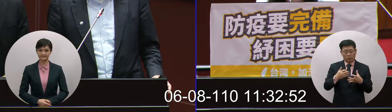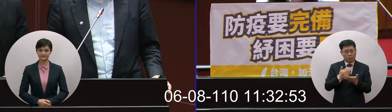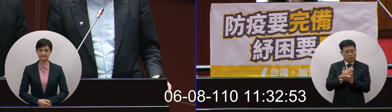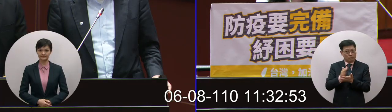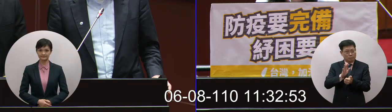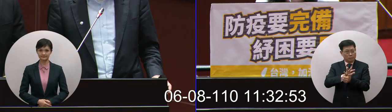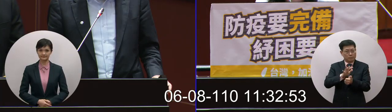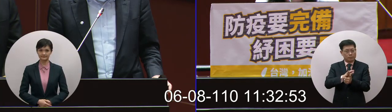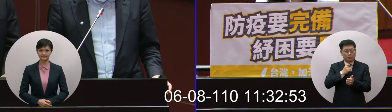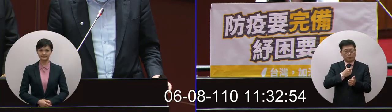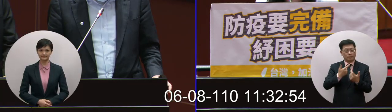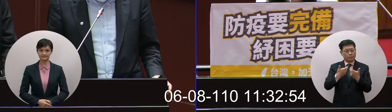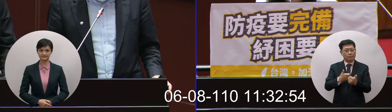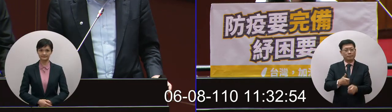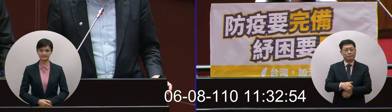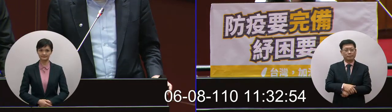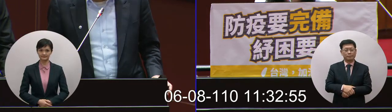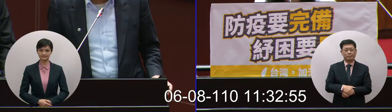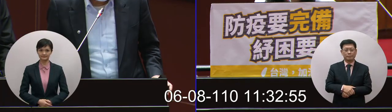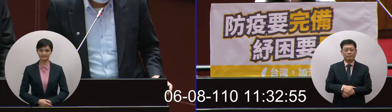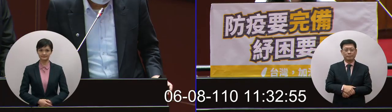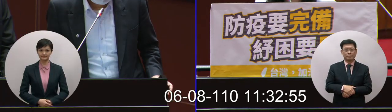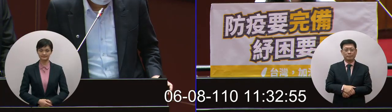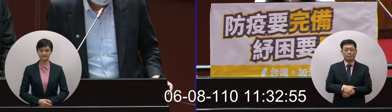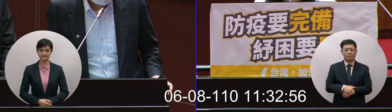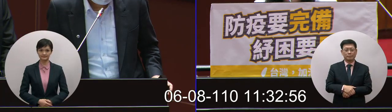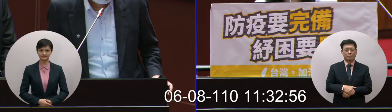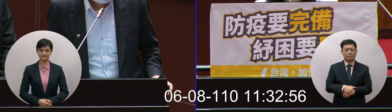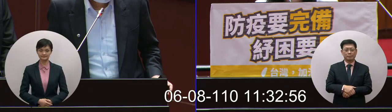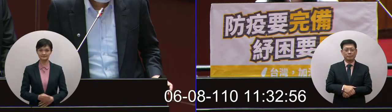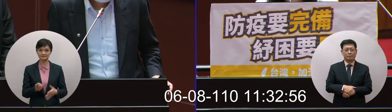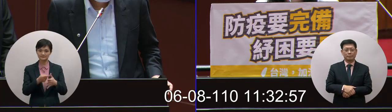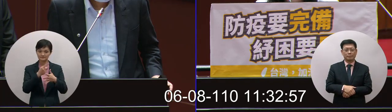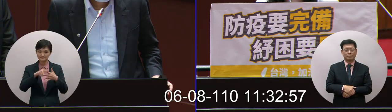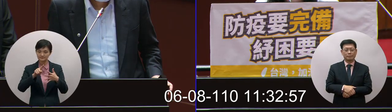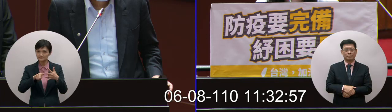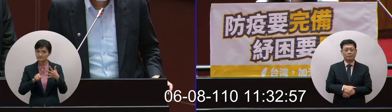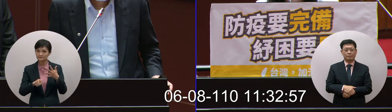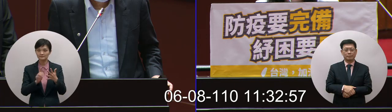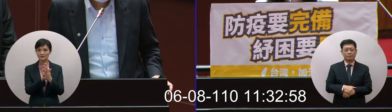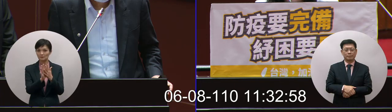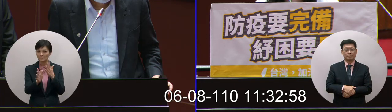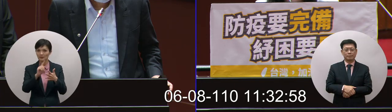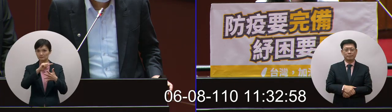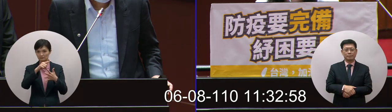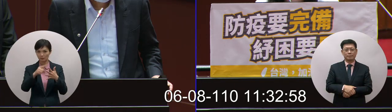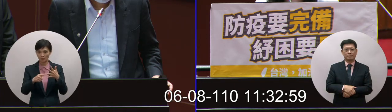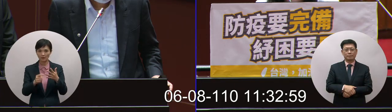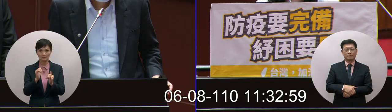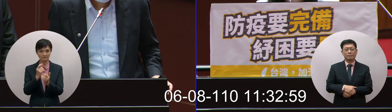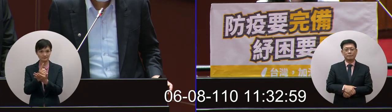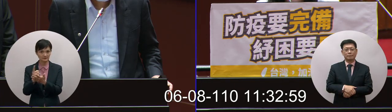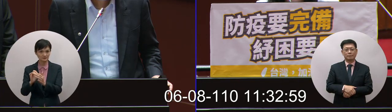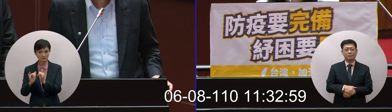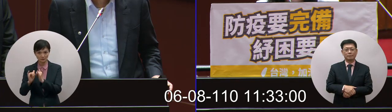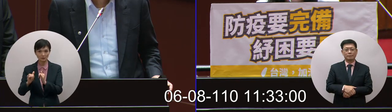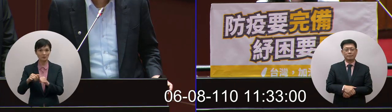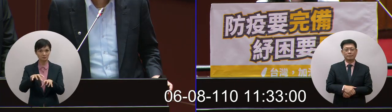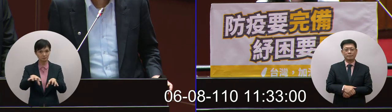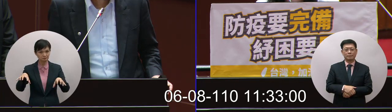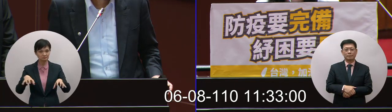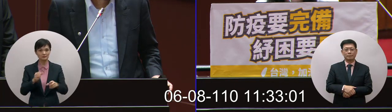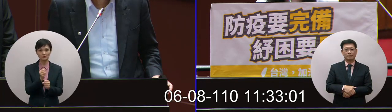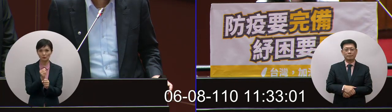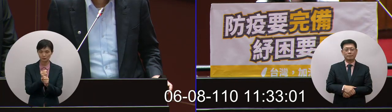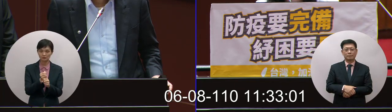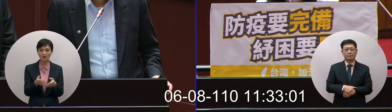个部分，应该要适时的做变动？ 当然各类大家都有一个社会上的一个必要性嘛，每一样工作都有它的